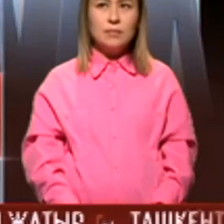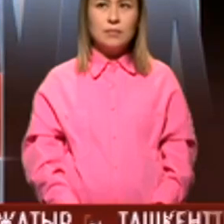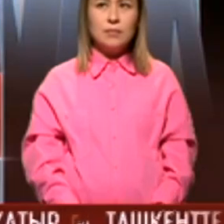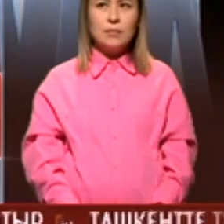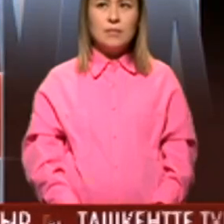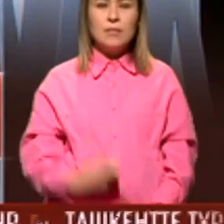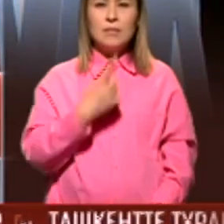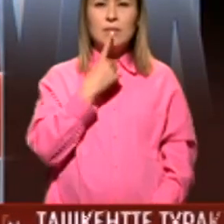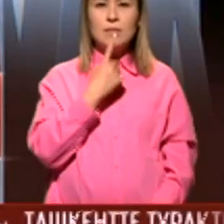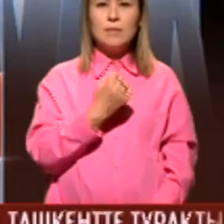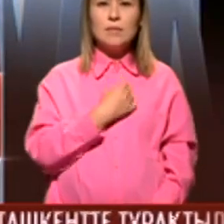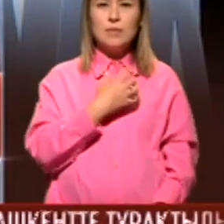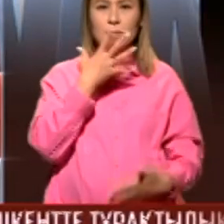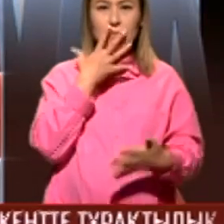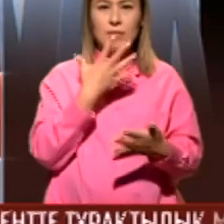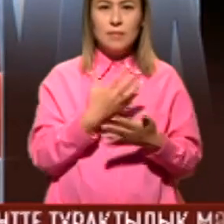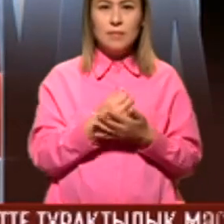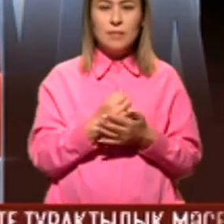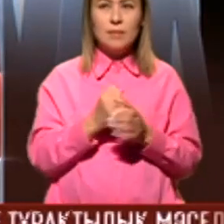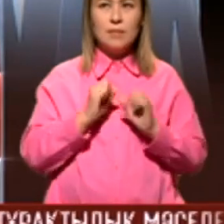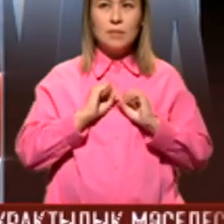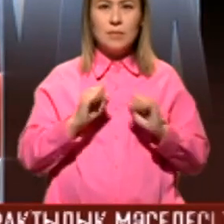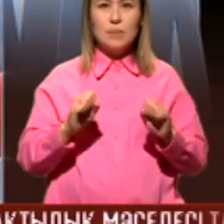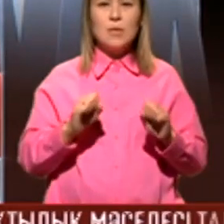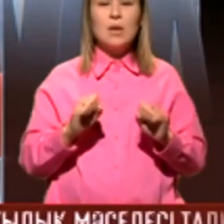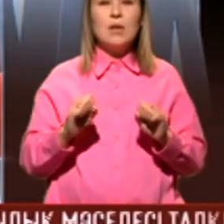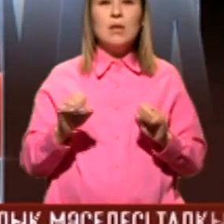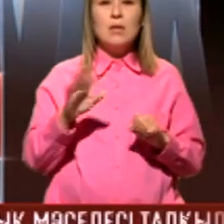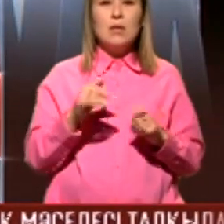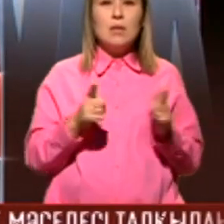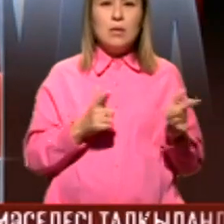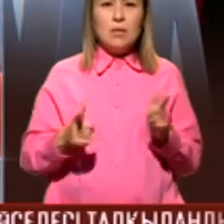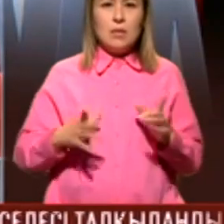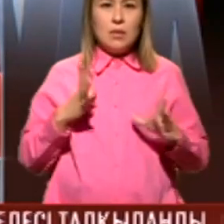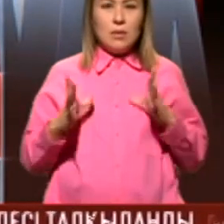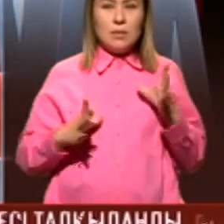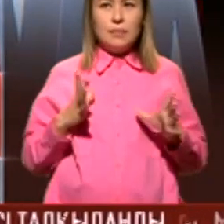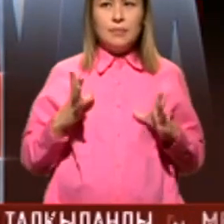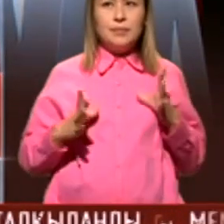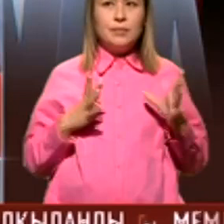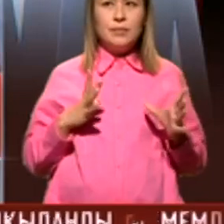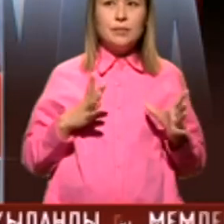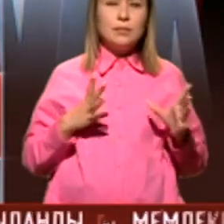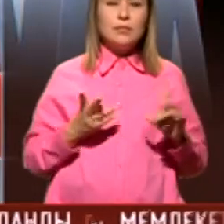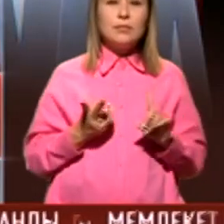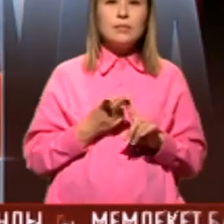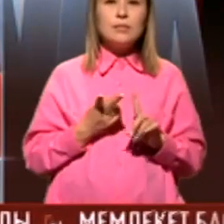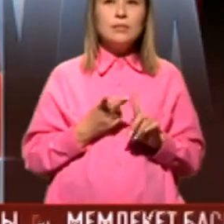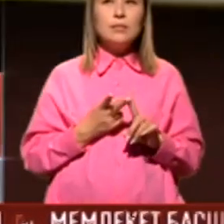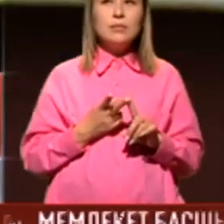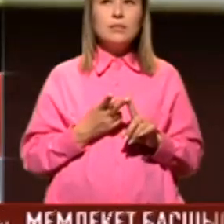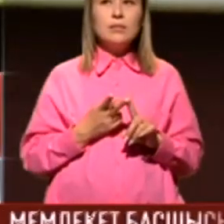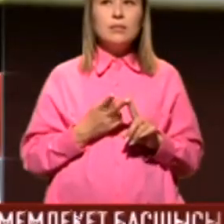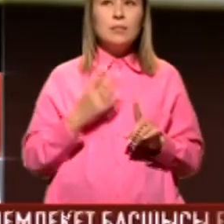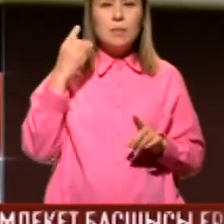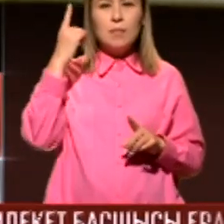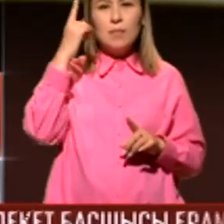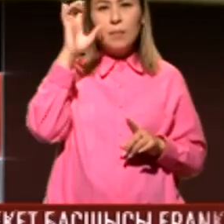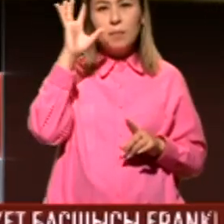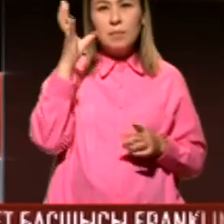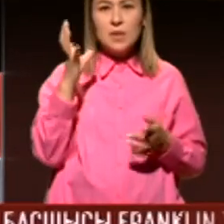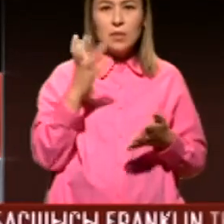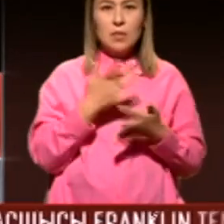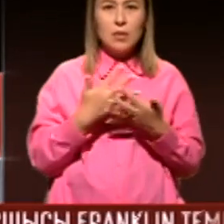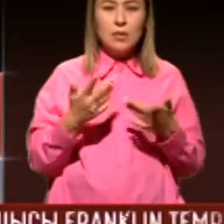әскердің өзінің жауынгерлік даярлығы. Ал адамдардың. Екіншіден моральдық, психологиялық